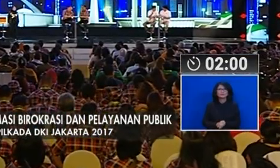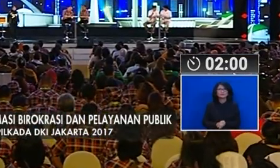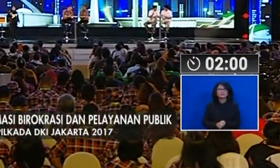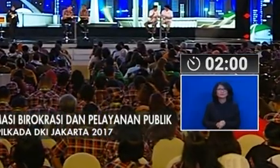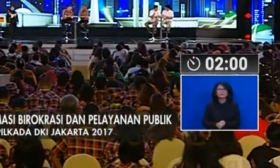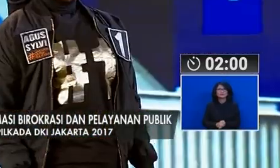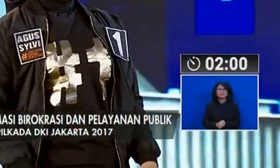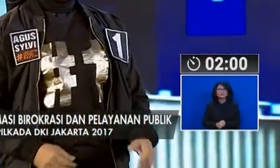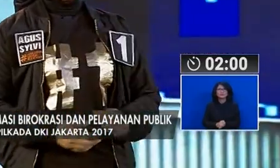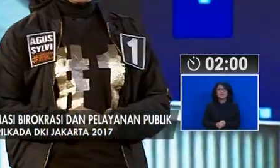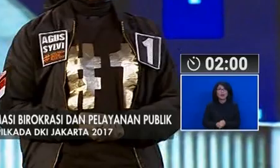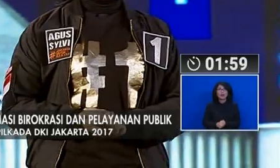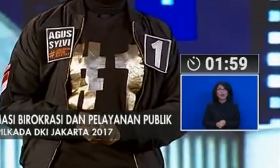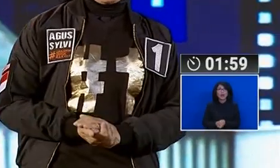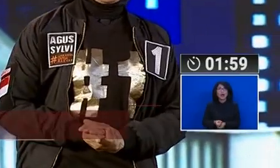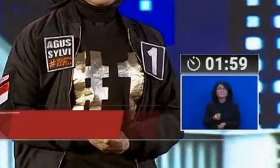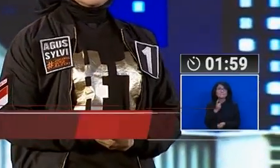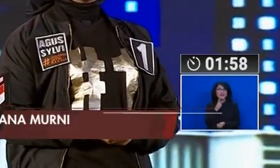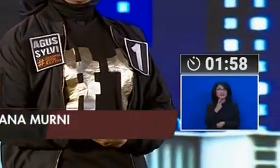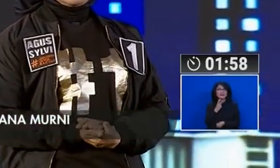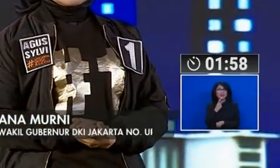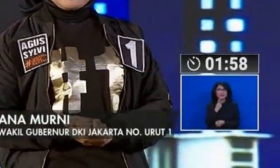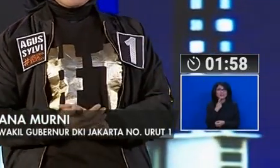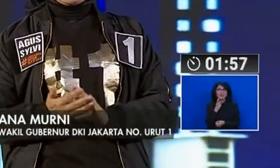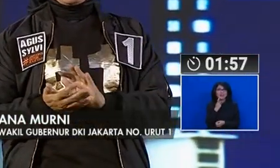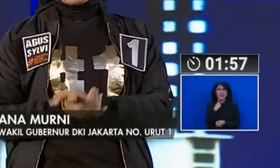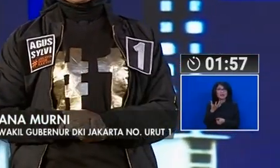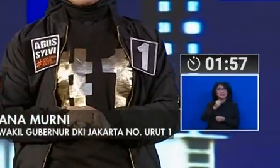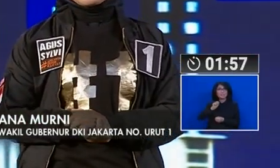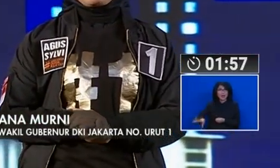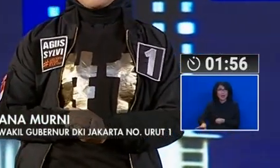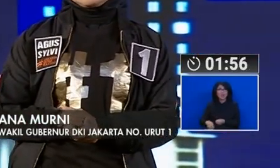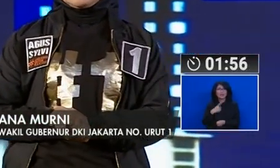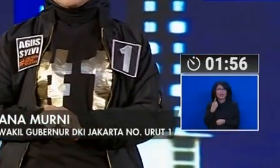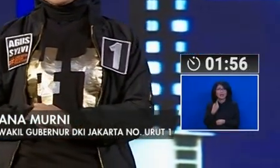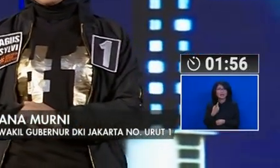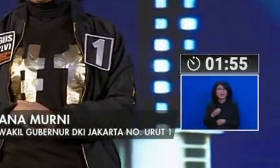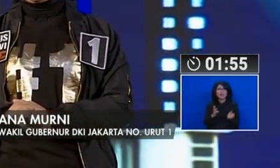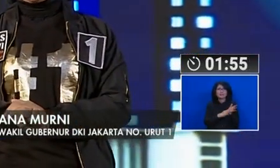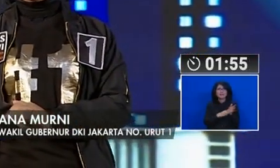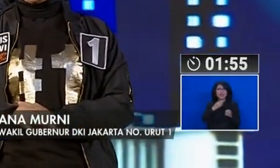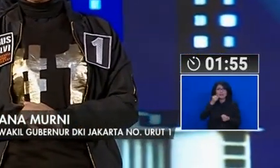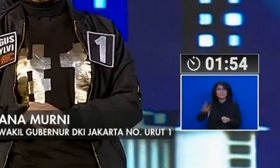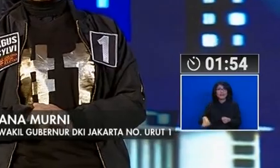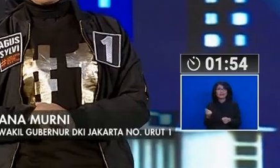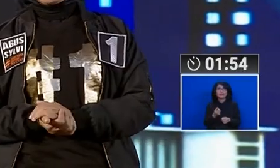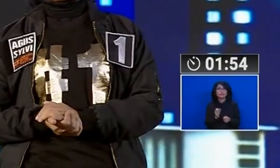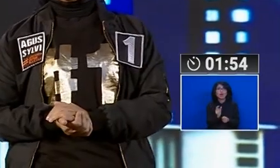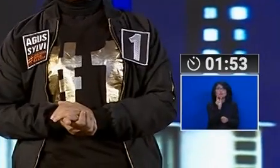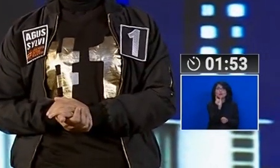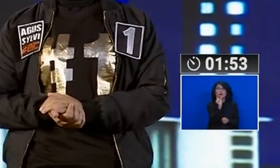sekarang bicara soal sampah sekali lagi bicara soal sampah kita punya undang-undang nomor